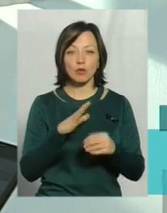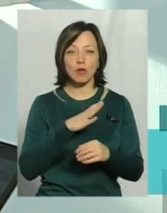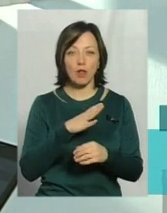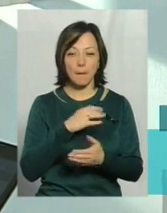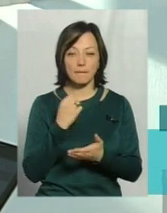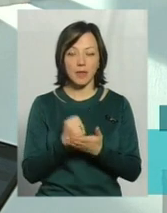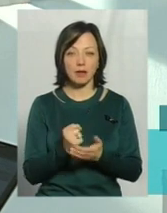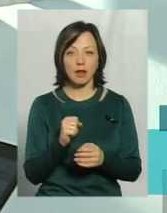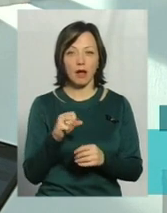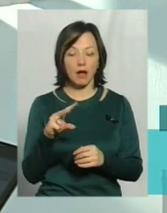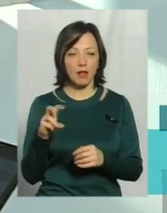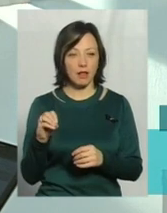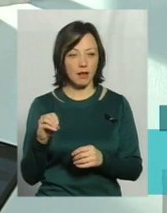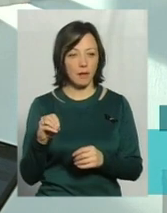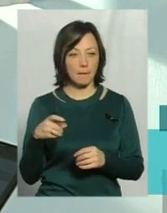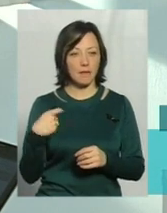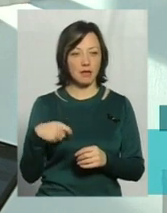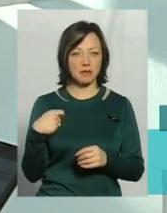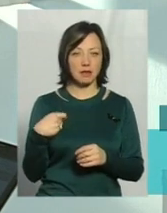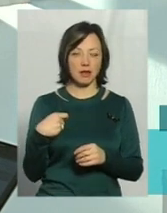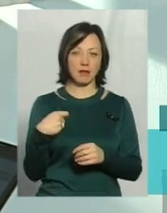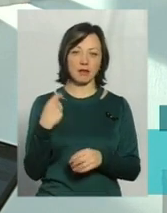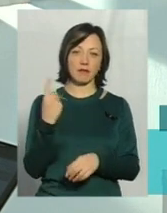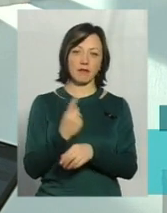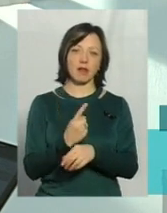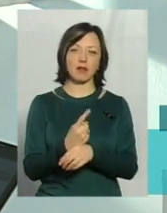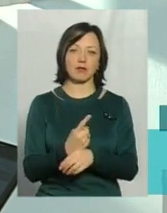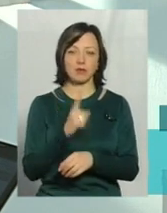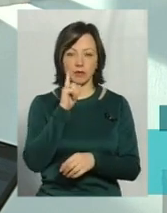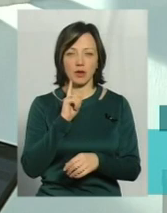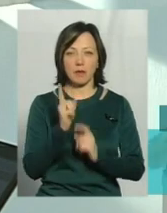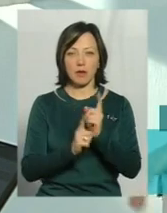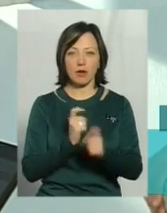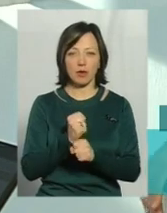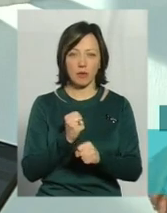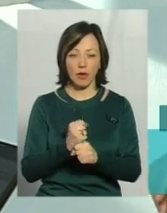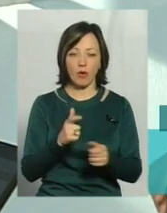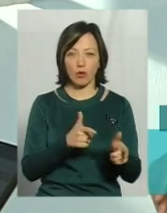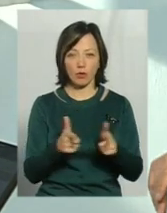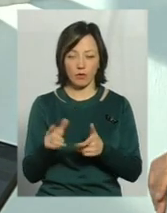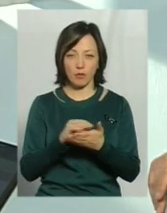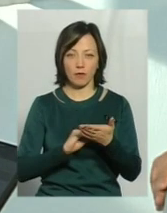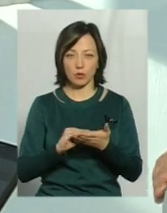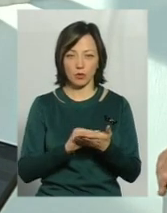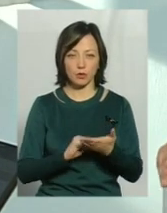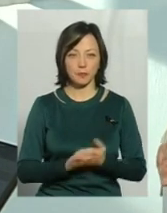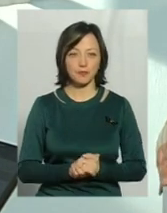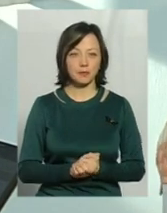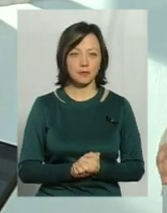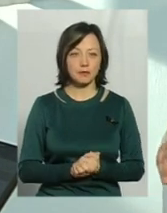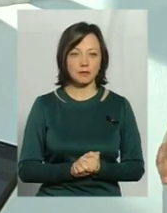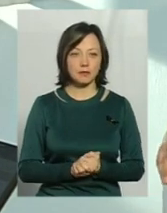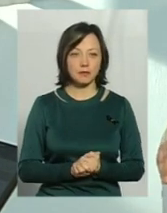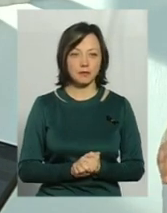прийнята, але президент наклав вето і там переробляють, вона вже готова знову ж таки для того, щоб війти в життя.